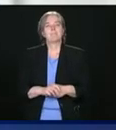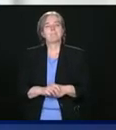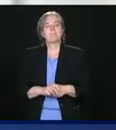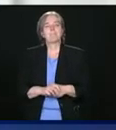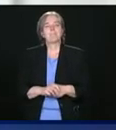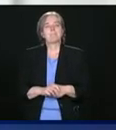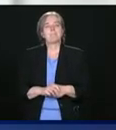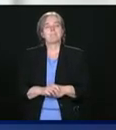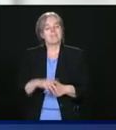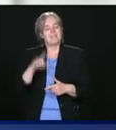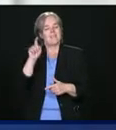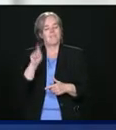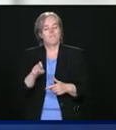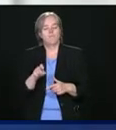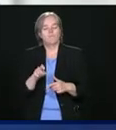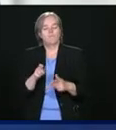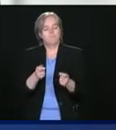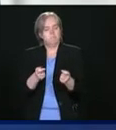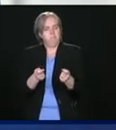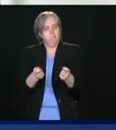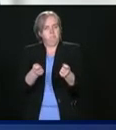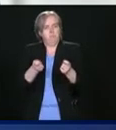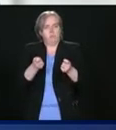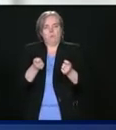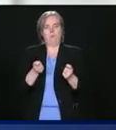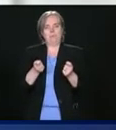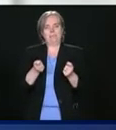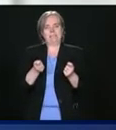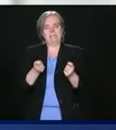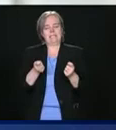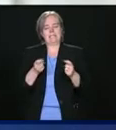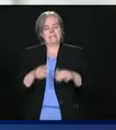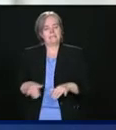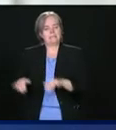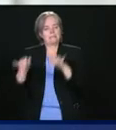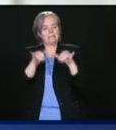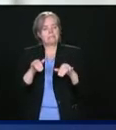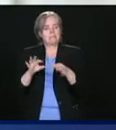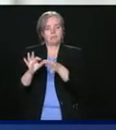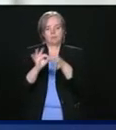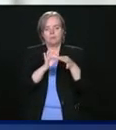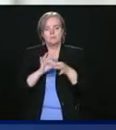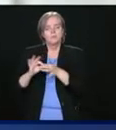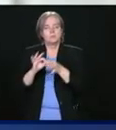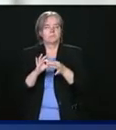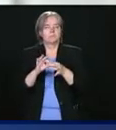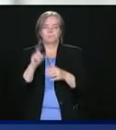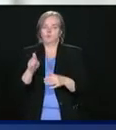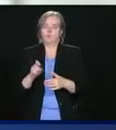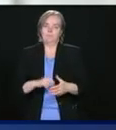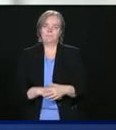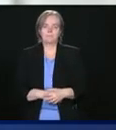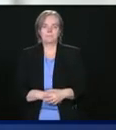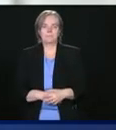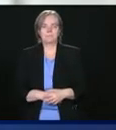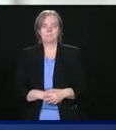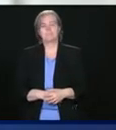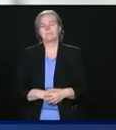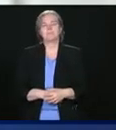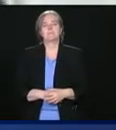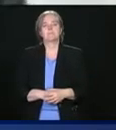même. Nous devons demeurer extrêmement vigilants pour le faire de façon coordonnée et de façon